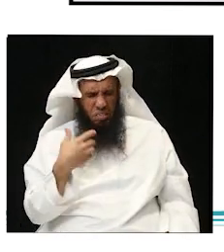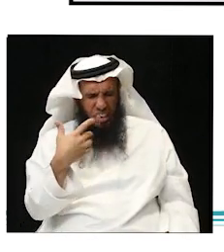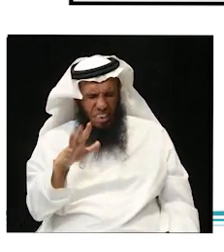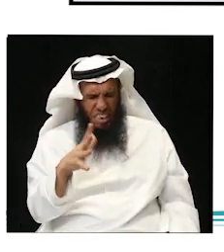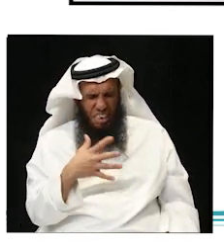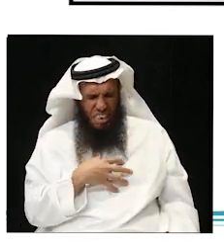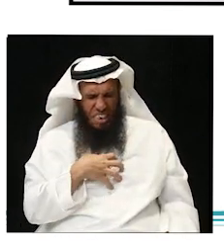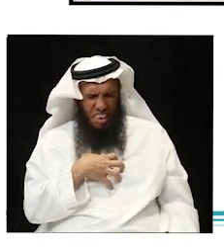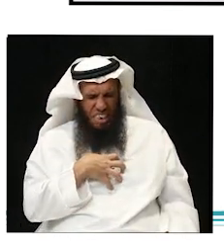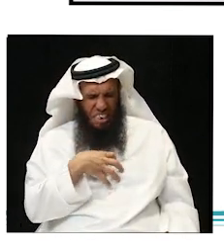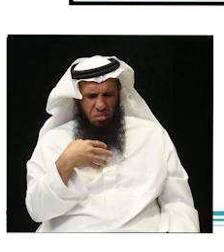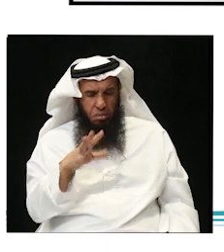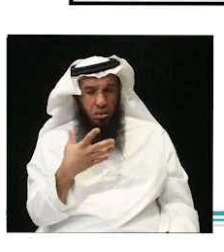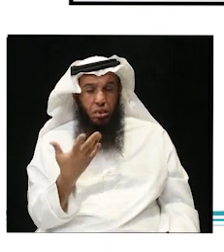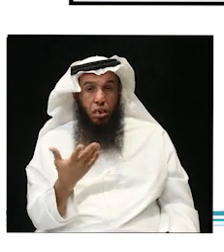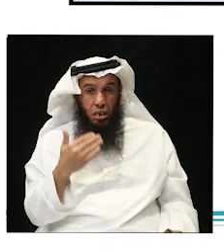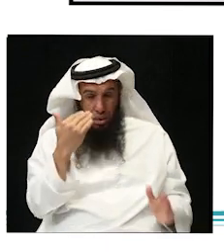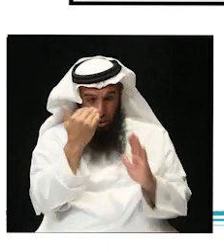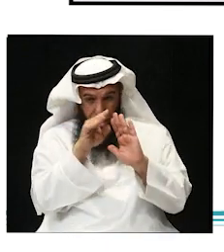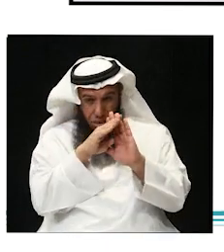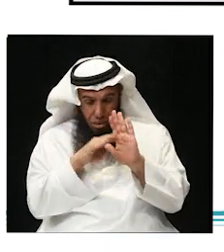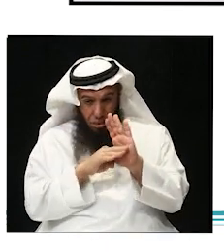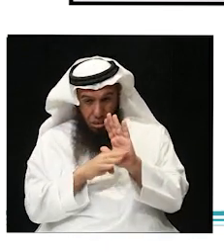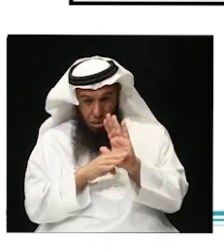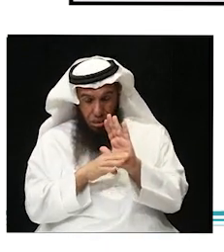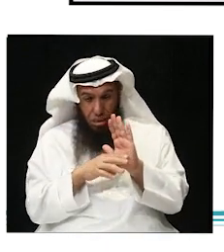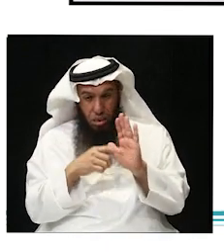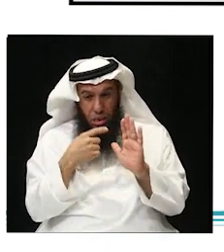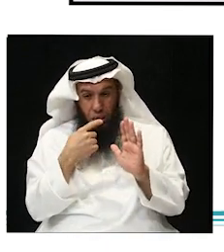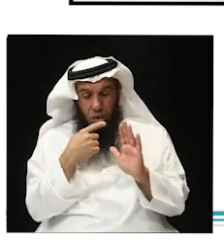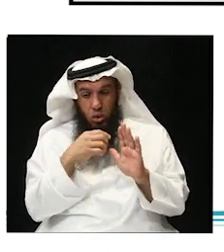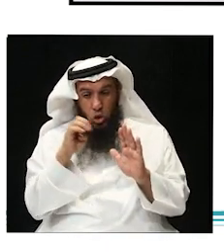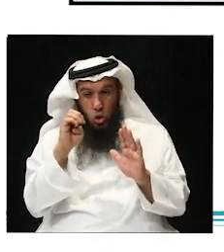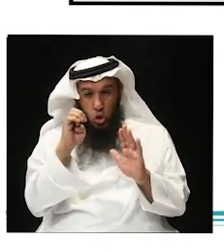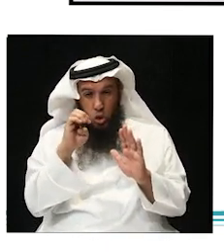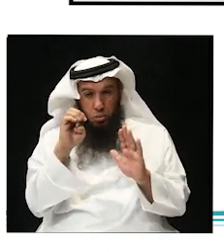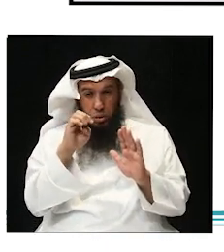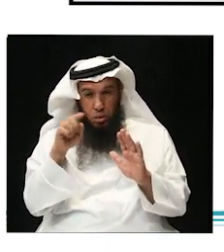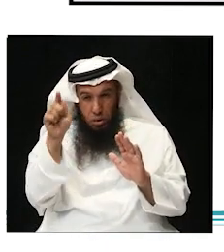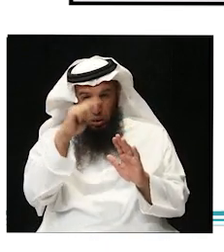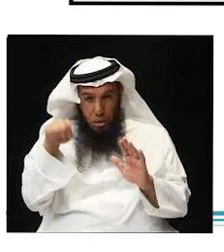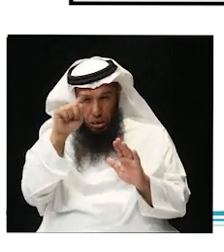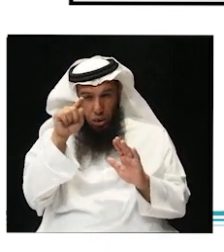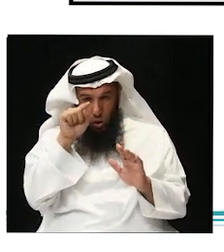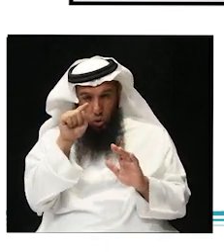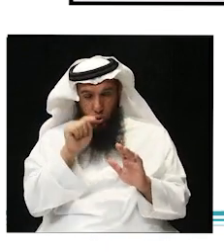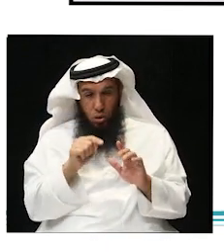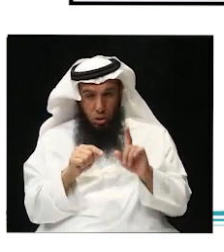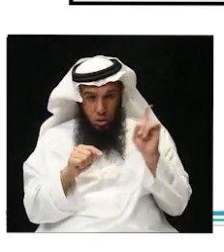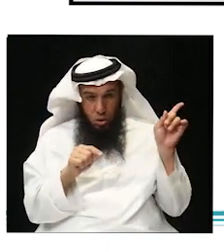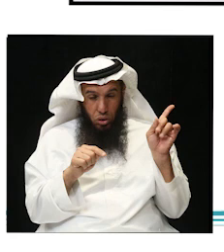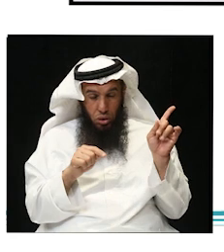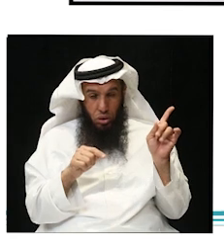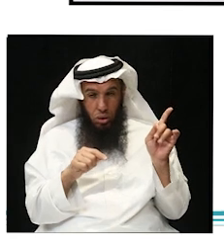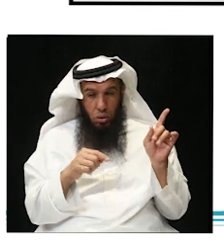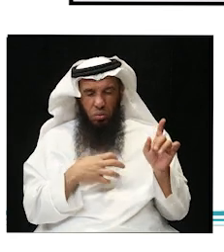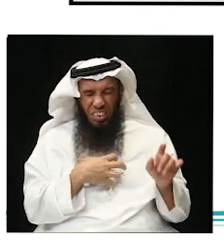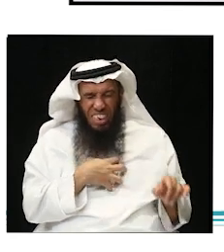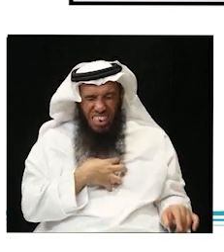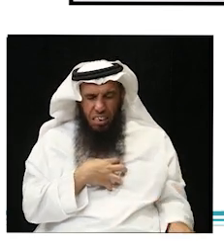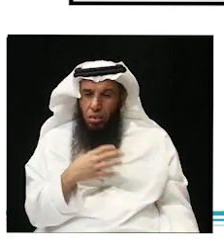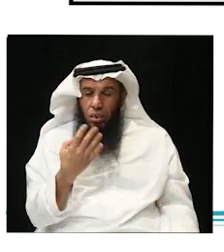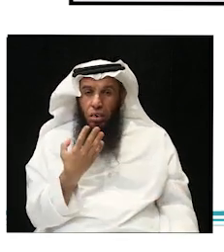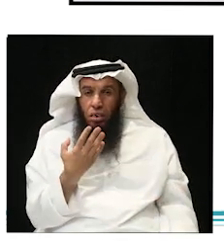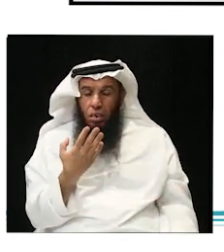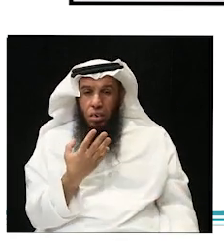هو يقوم به، وهو الكفر والإشراك. طيب، ما الواجب يا أستاذ؟ الواجب هذا هو، أن نعدل معهم رقم 2،